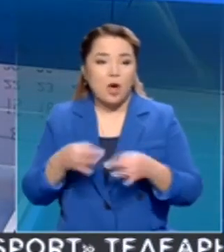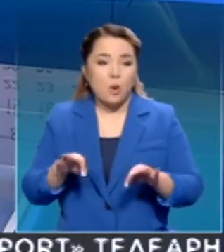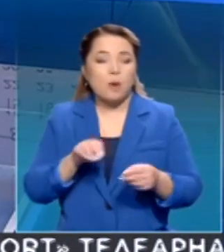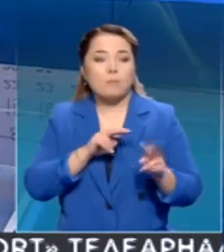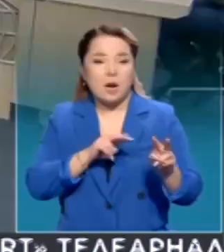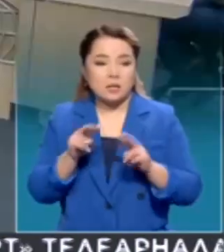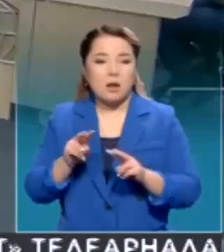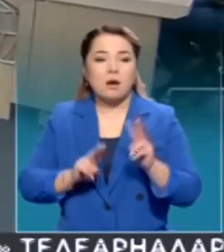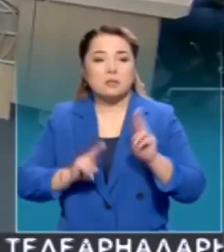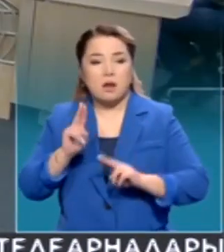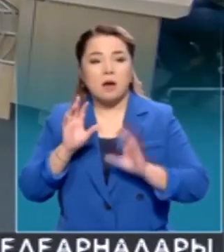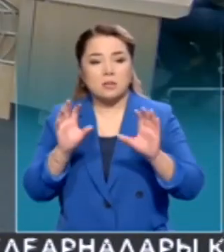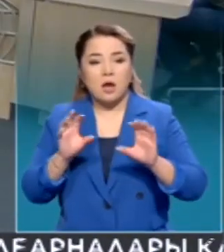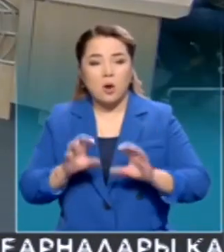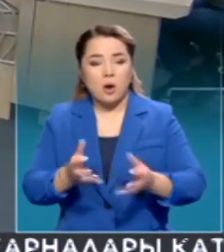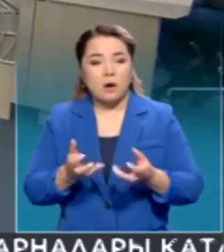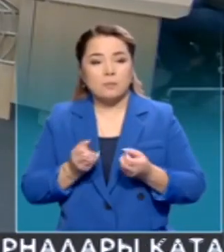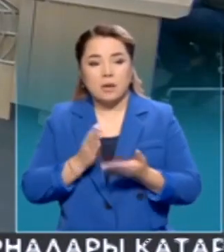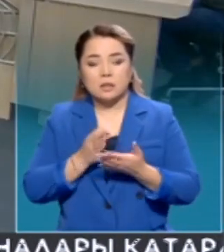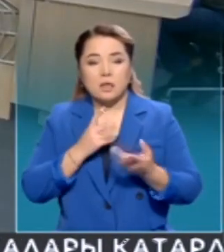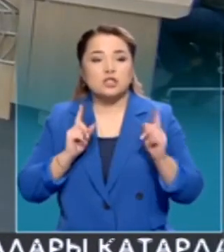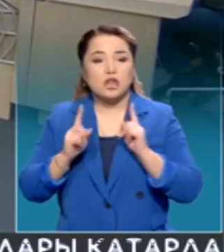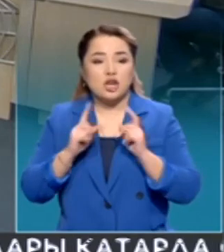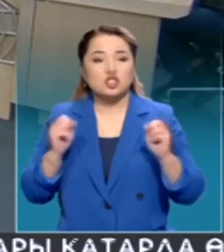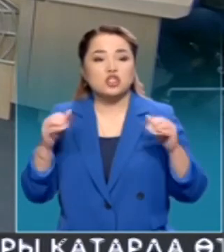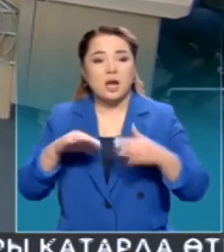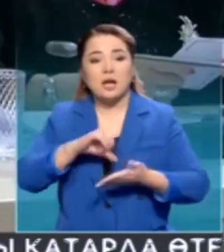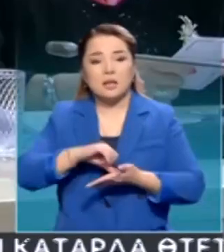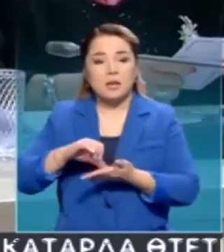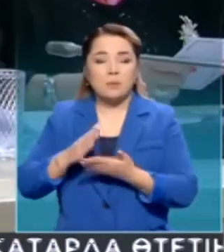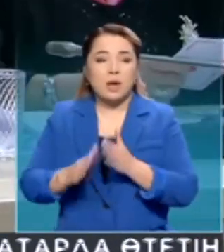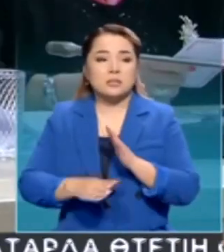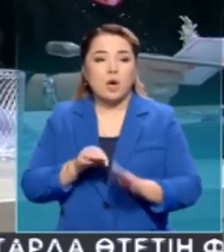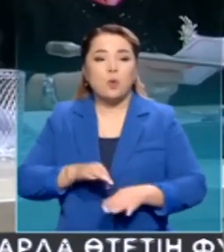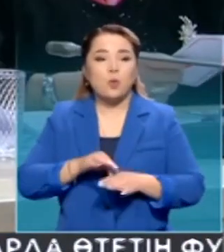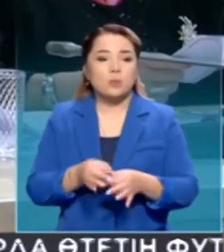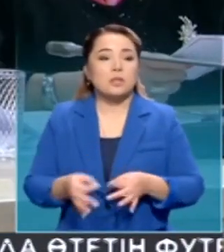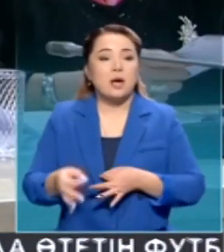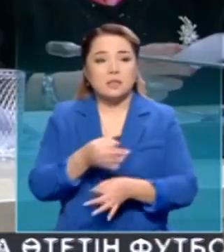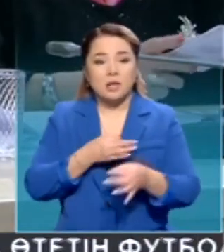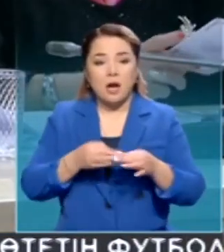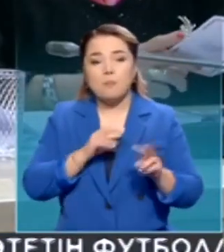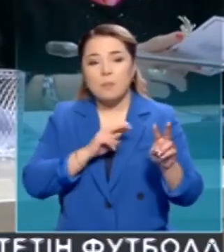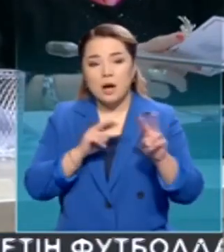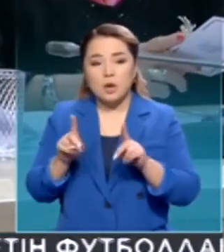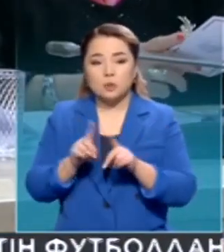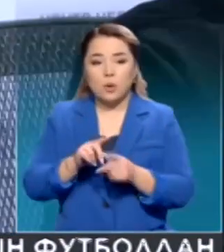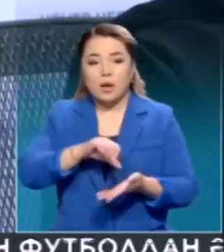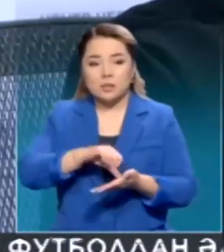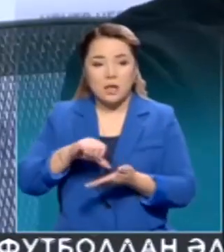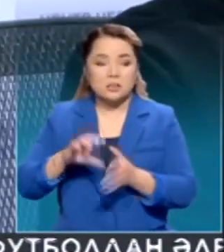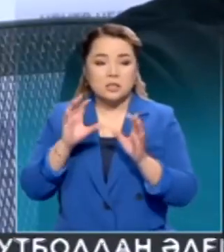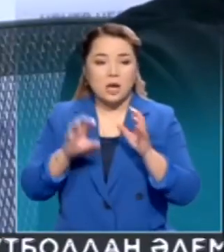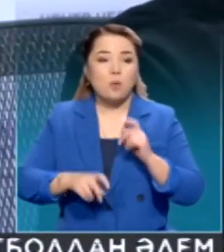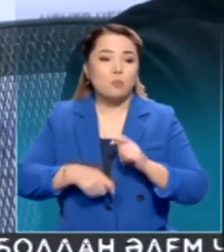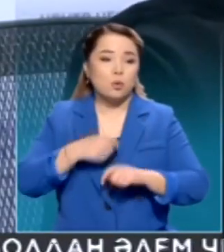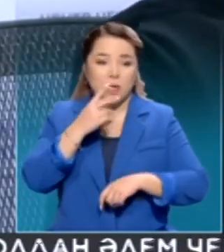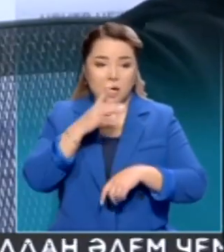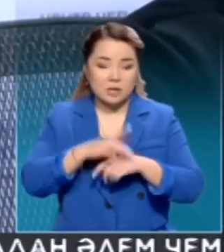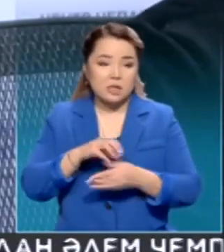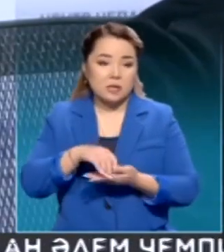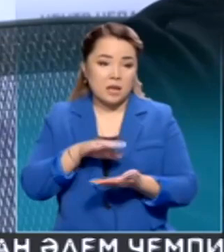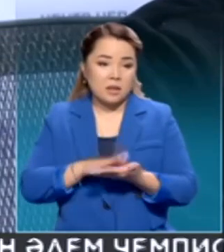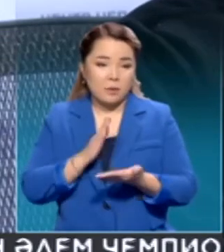әдеп кодексін қабылдады. Жиналғандардың сөзінше, бұған дейінгі сайлау науқандарында байқаушылар тарапынан бірқатар заң бұзушылықтар